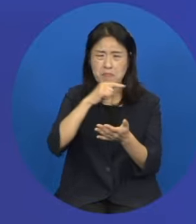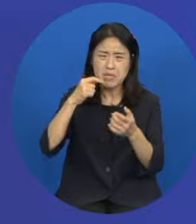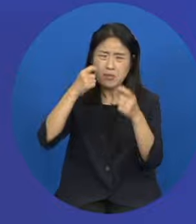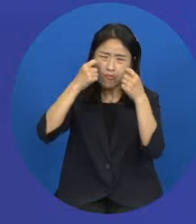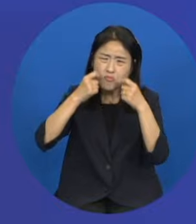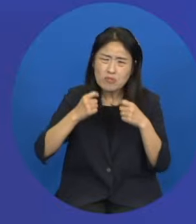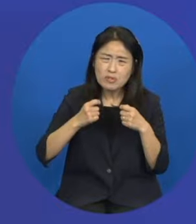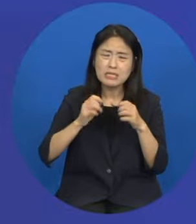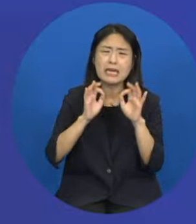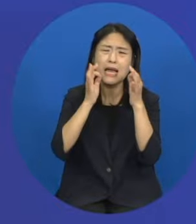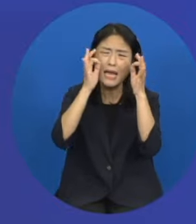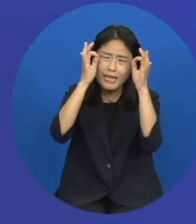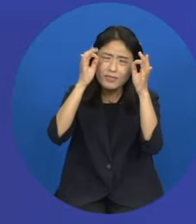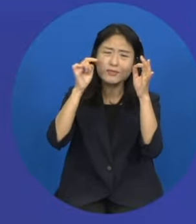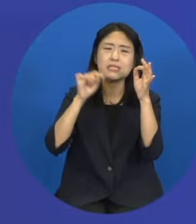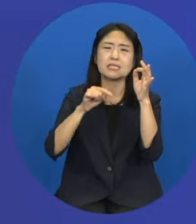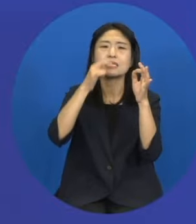위하여